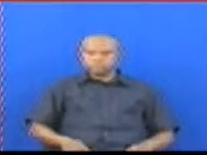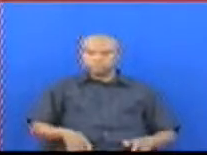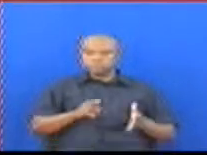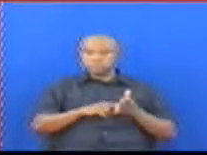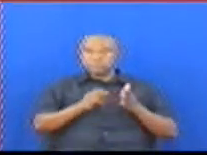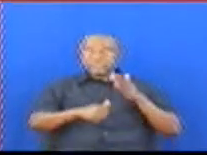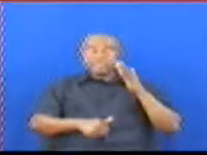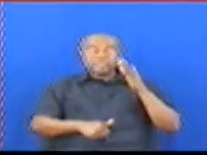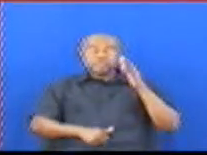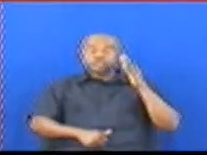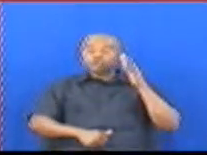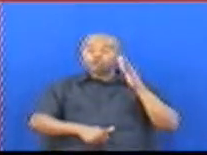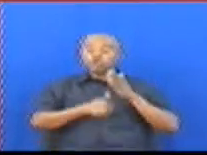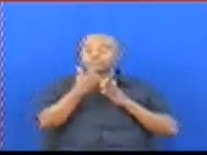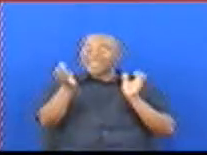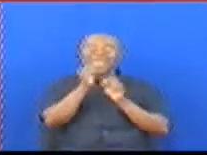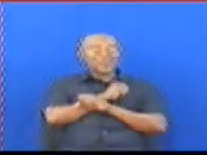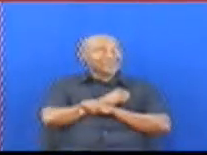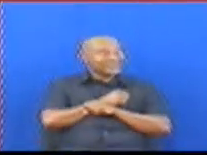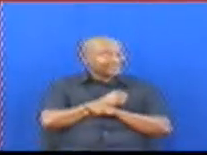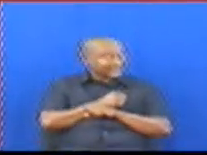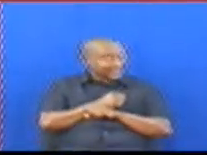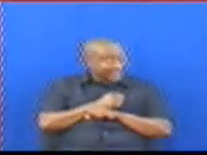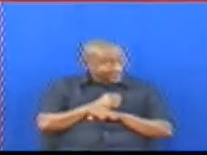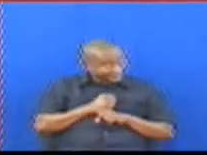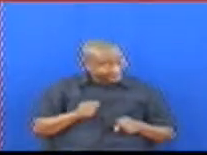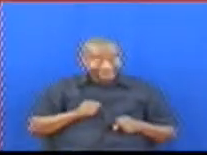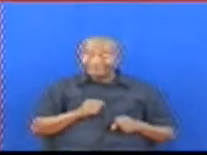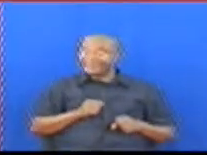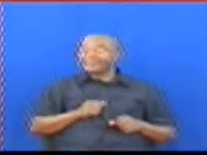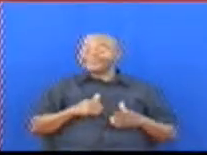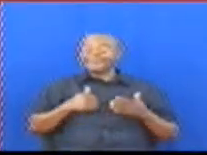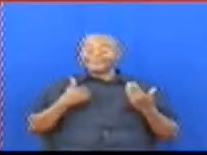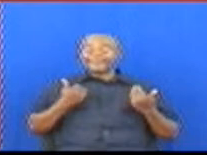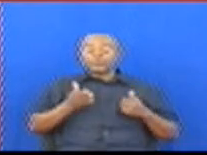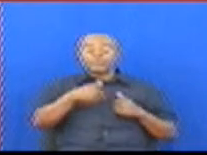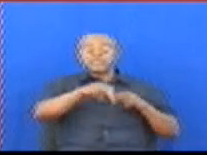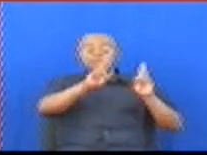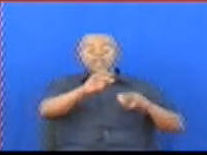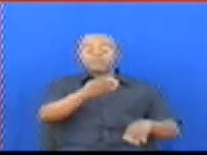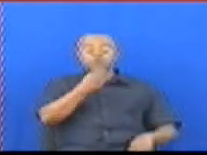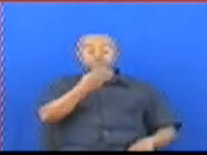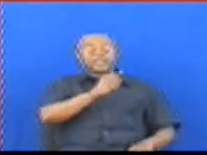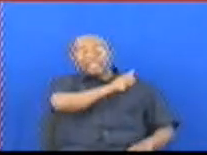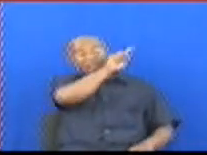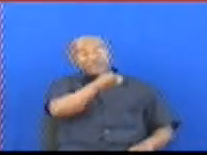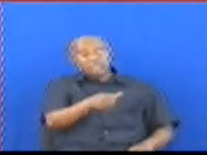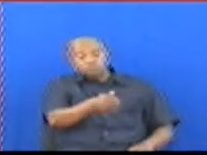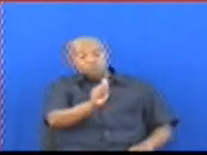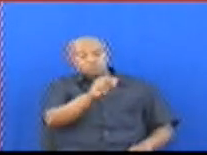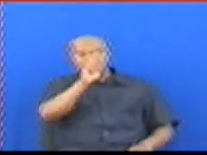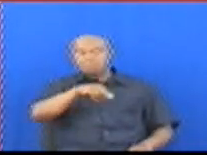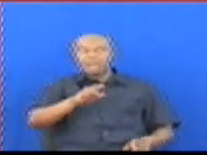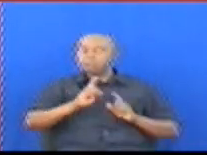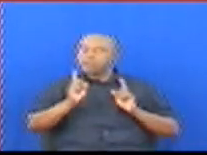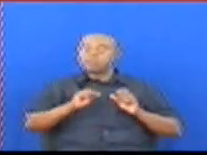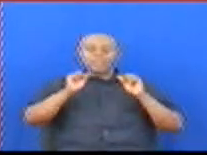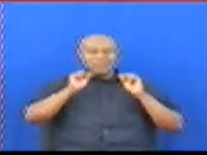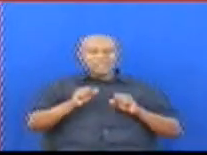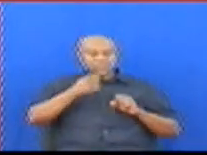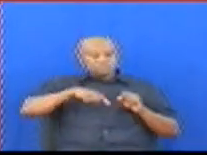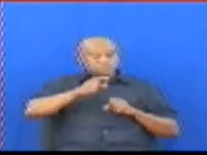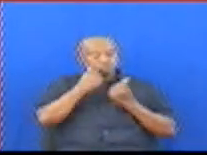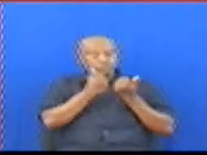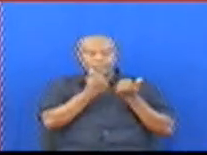tu kumsukasuka tu kwa namna ambayo unaweza, kila mtu anaweza kufanya. Hapana. Lazima tuwe na